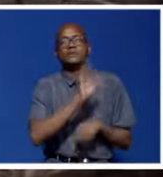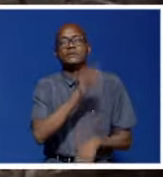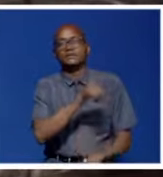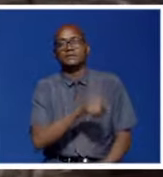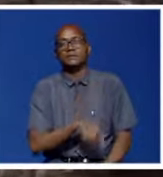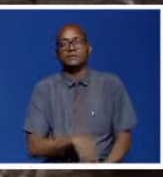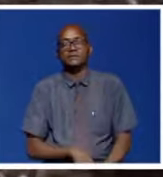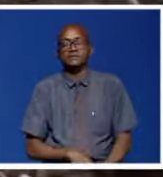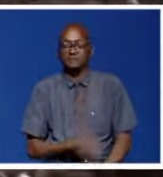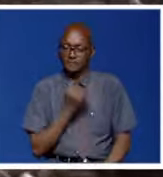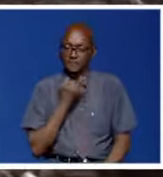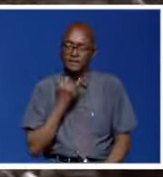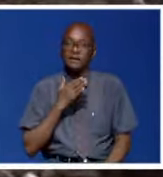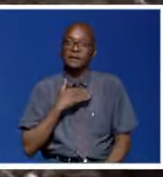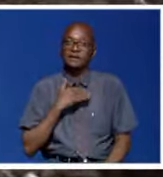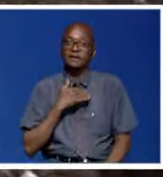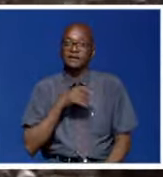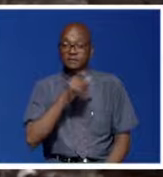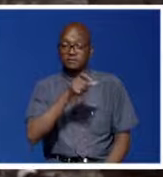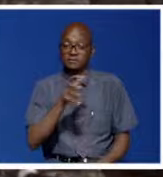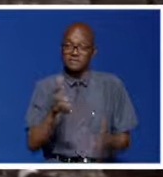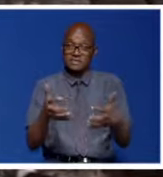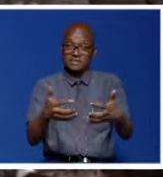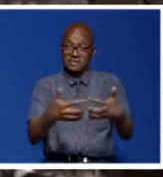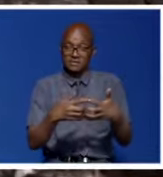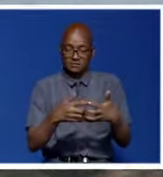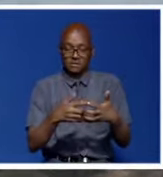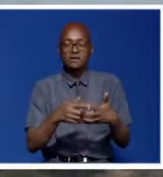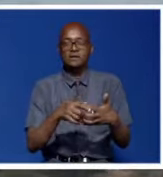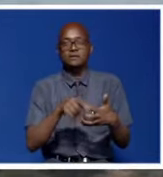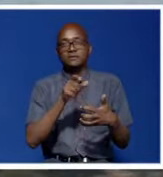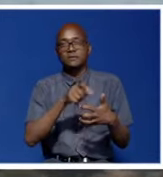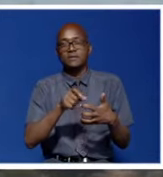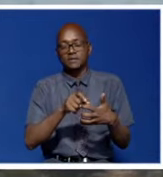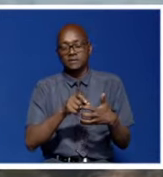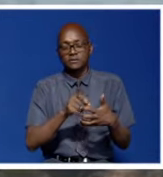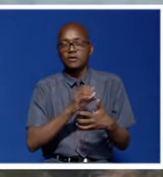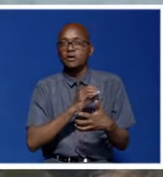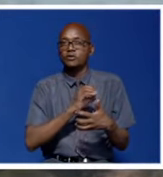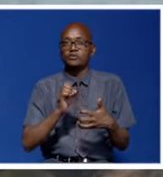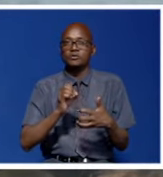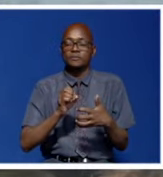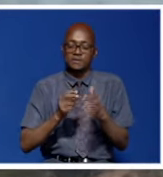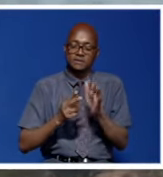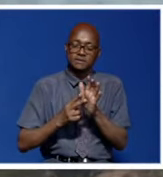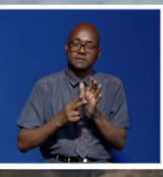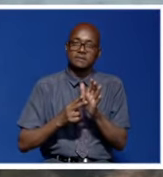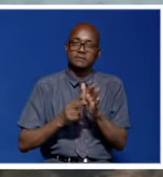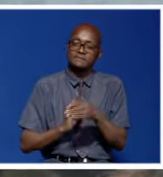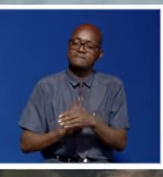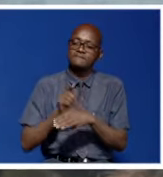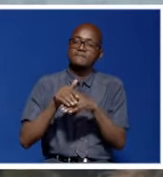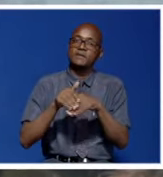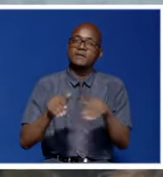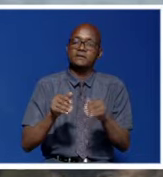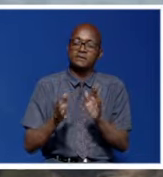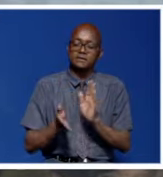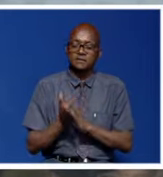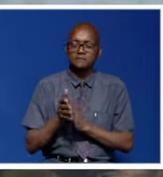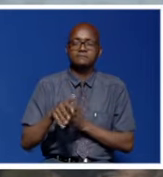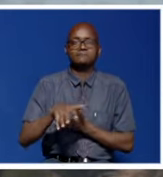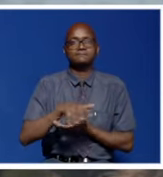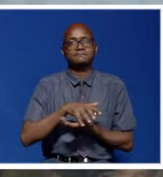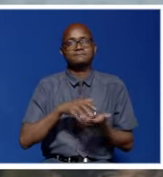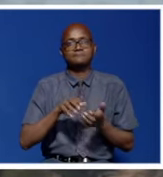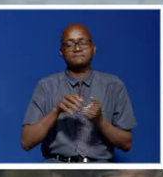inataka kuachiliwa kwa mateka waliotekwa na Hamas katika shambulio la Oktoba 7 la kuvuka mpaka ambalo lilianzisha mzozo huo